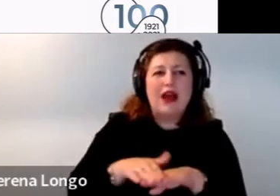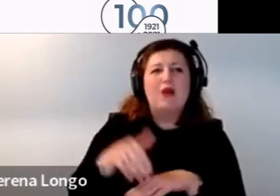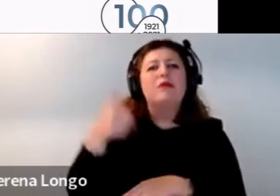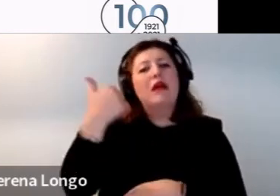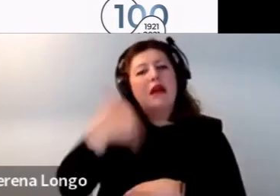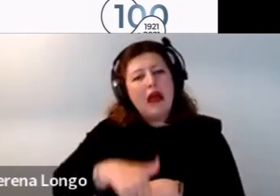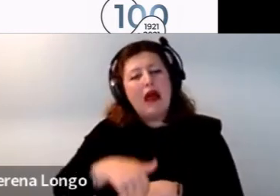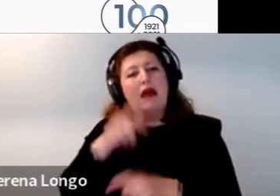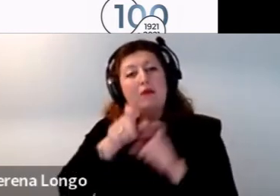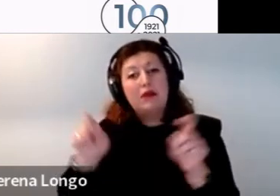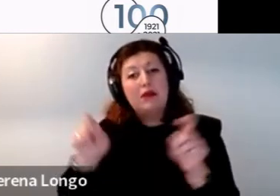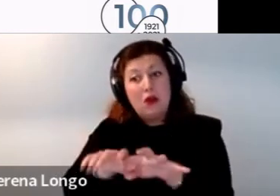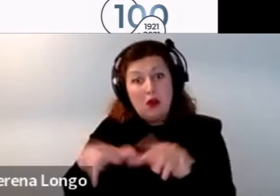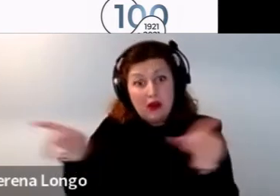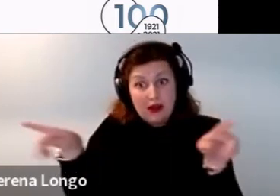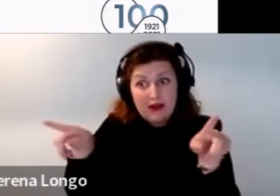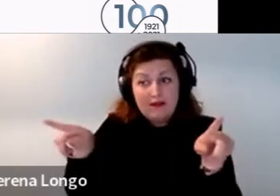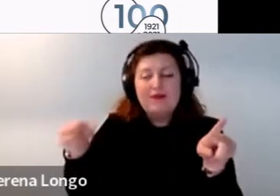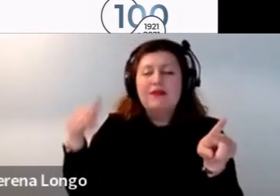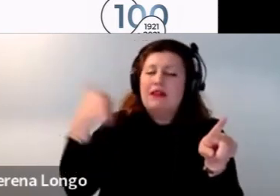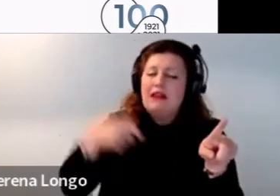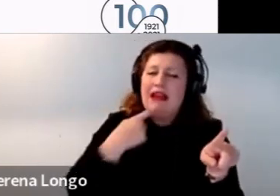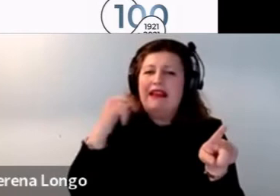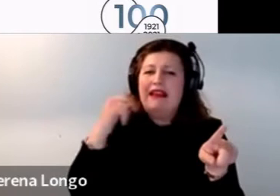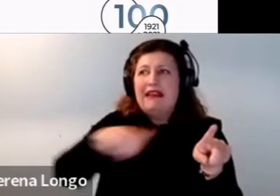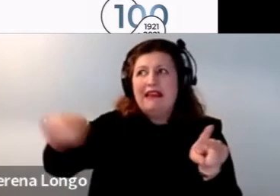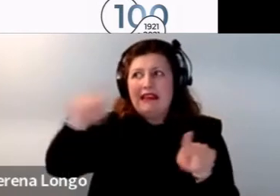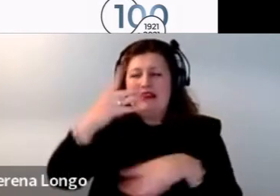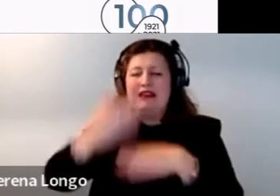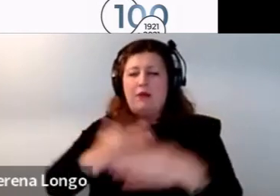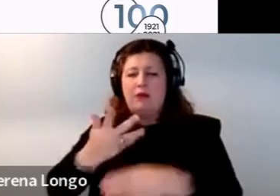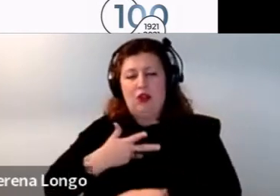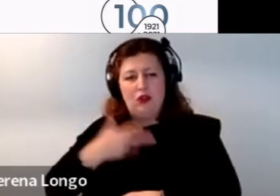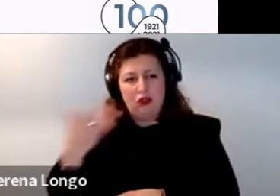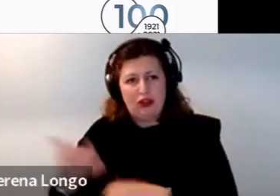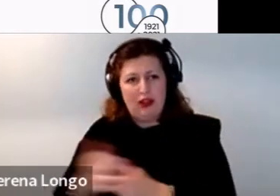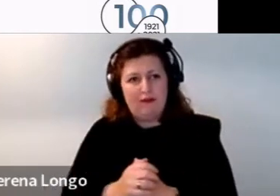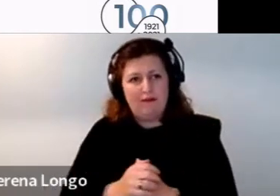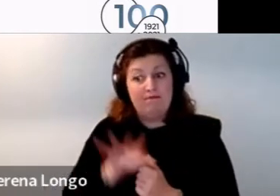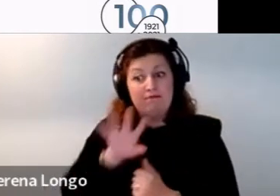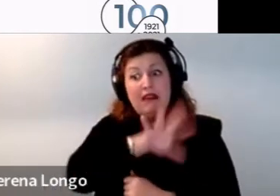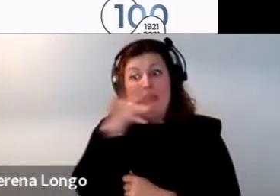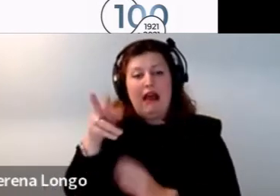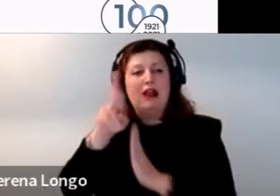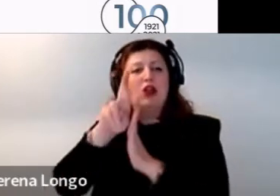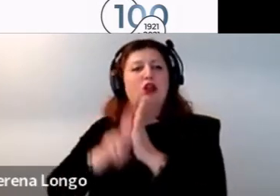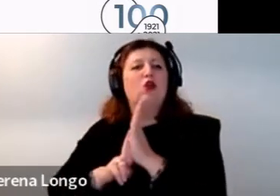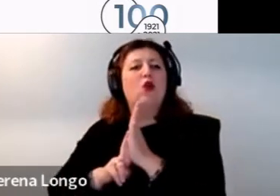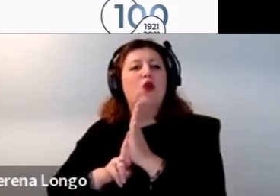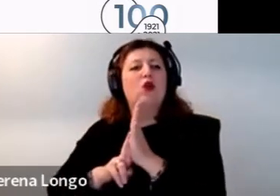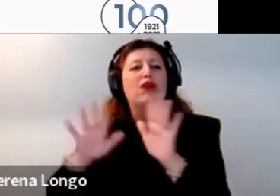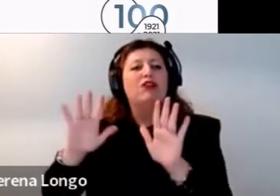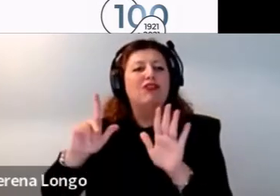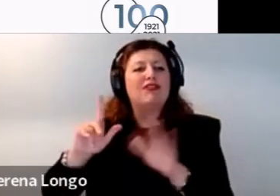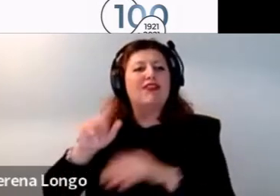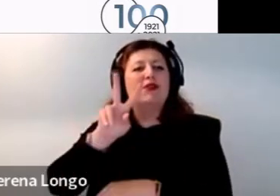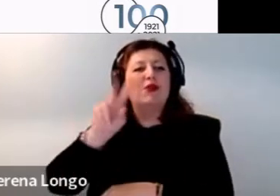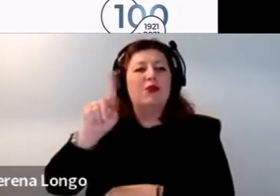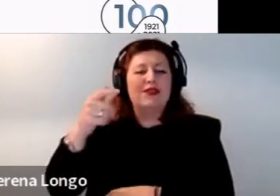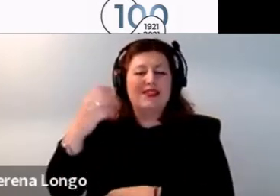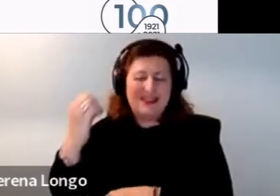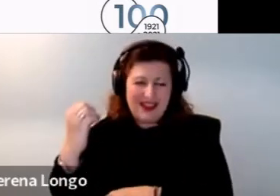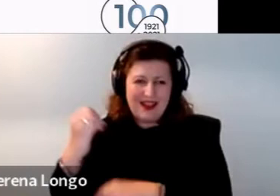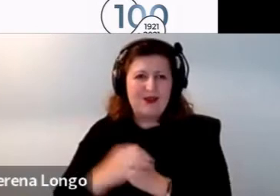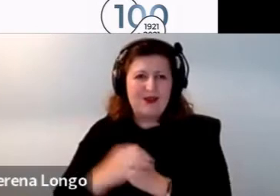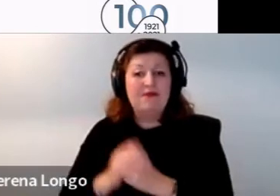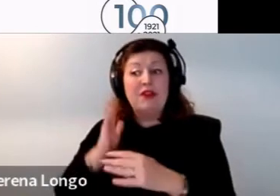con disabilità. Poi, altrettanto importante, la norma 17210 sul